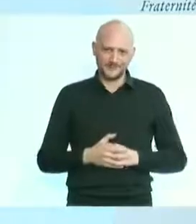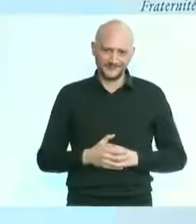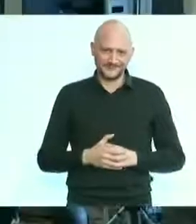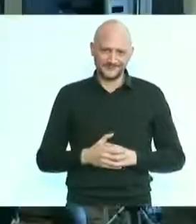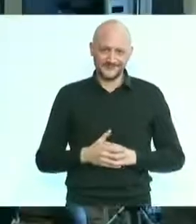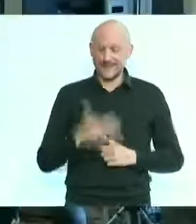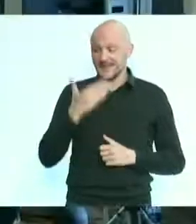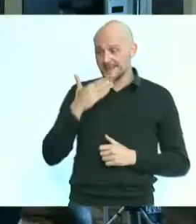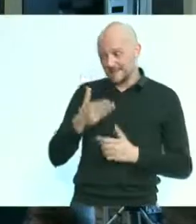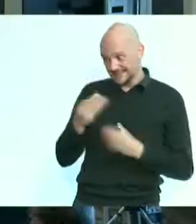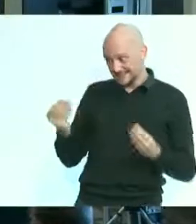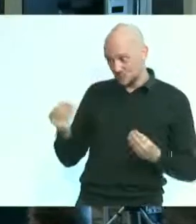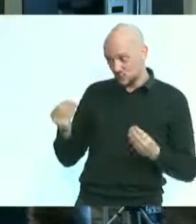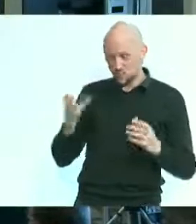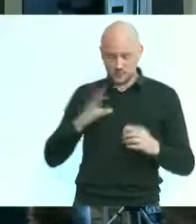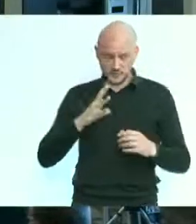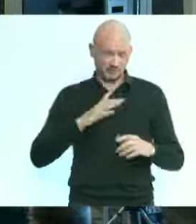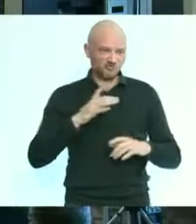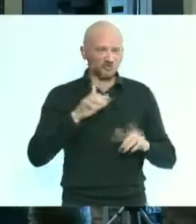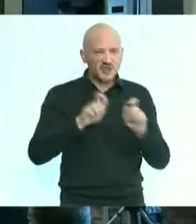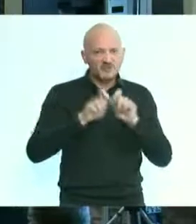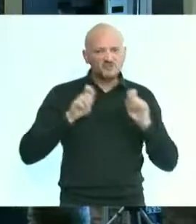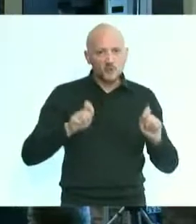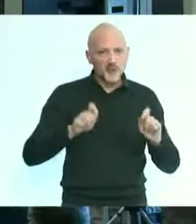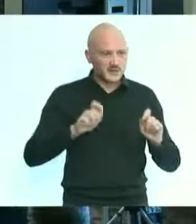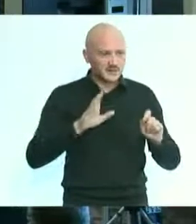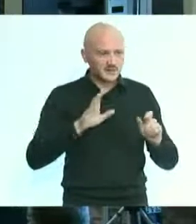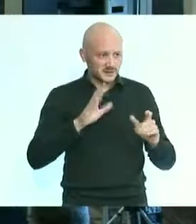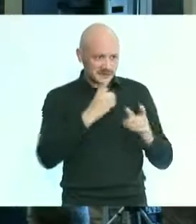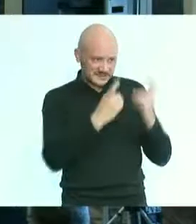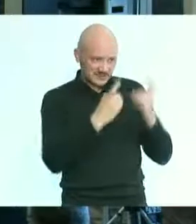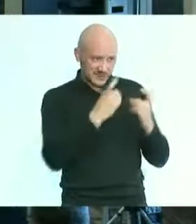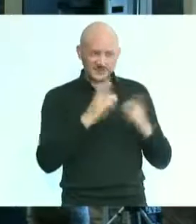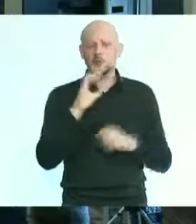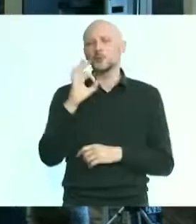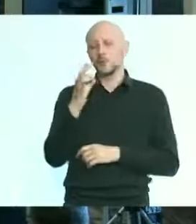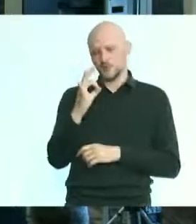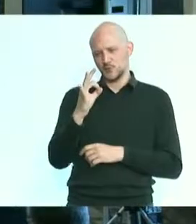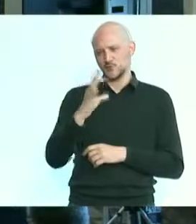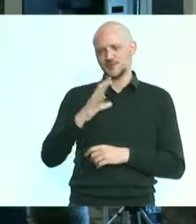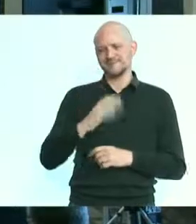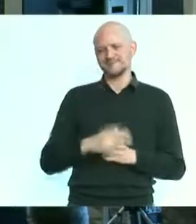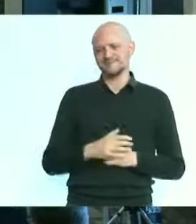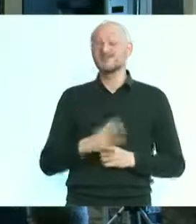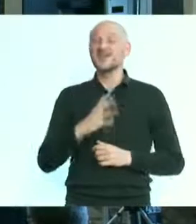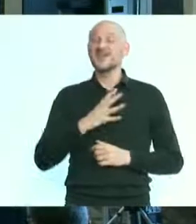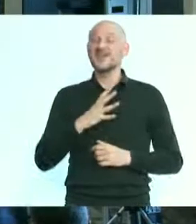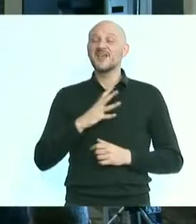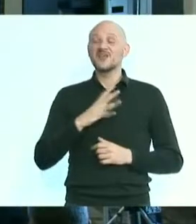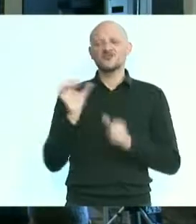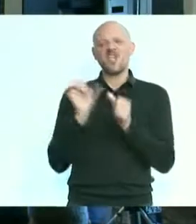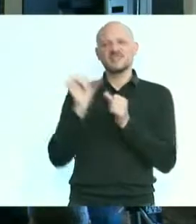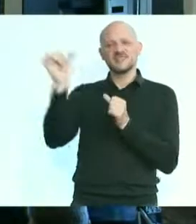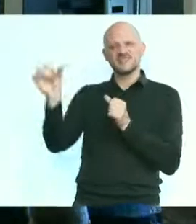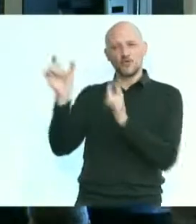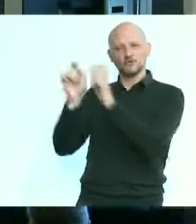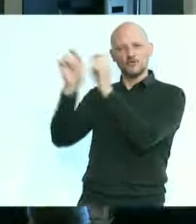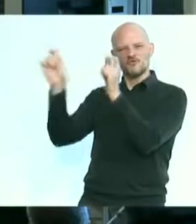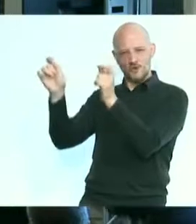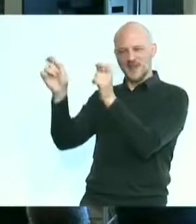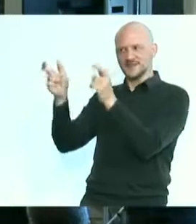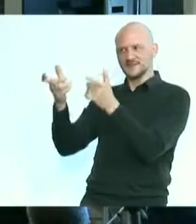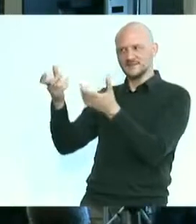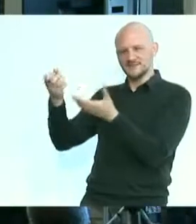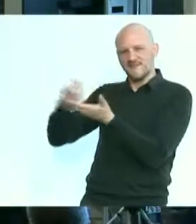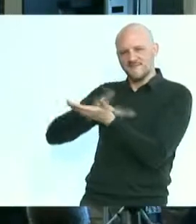questions de journalistes. Oui, voilà. Donc, je vais relayer les questions des journalistes qui suivent la conférence de presse à distance. Donc,